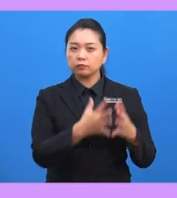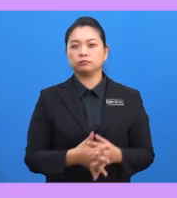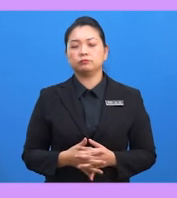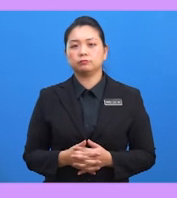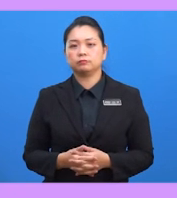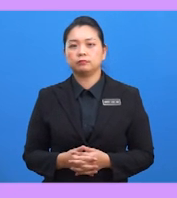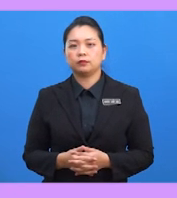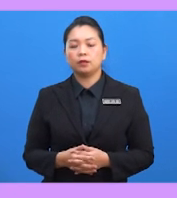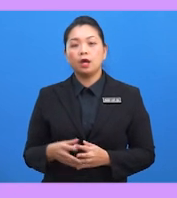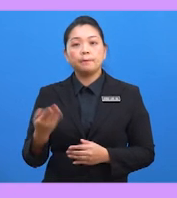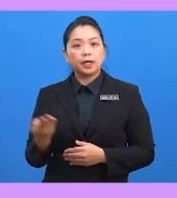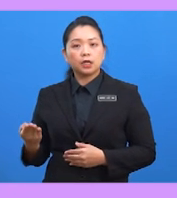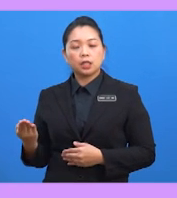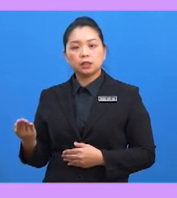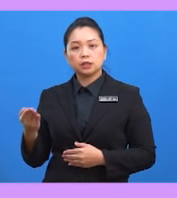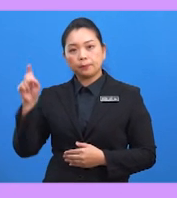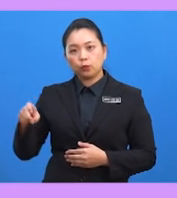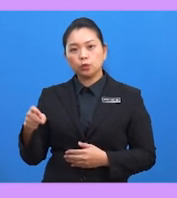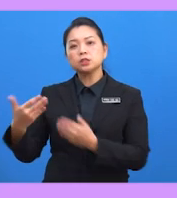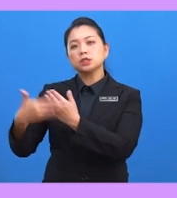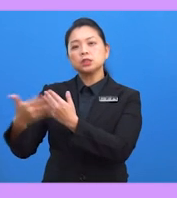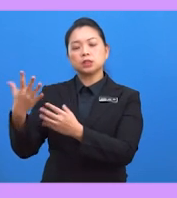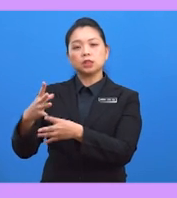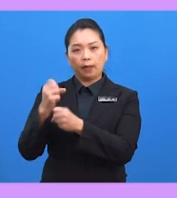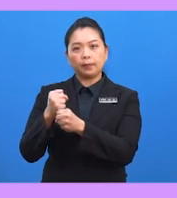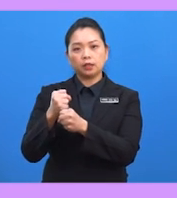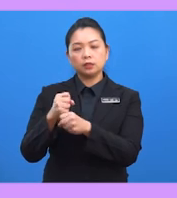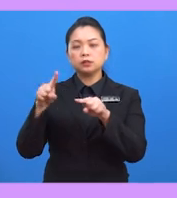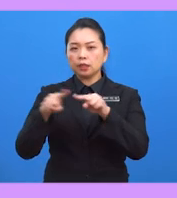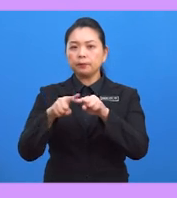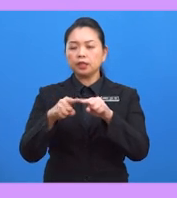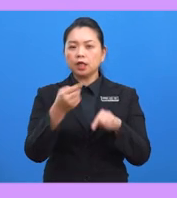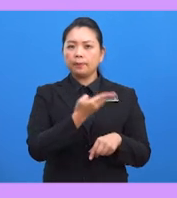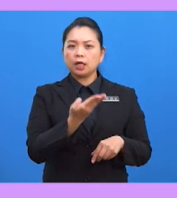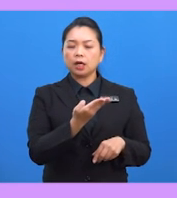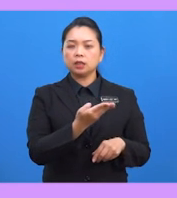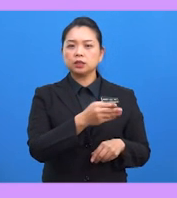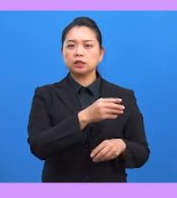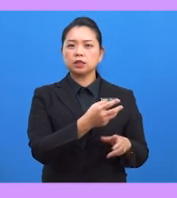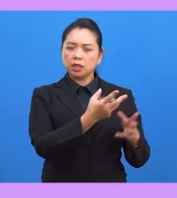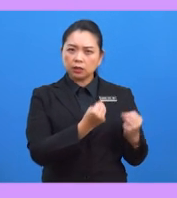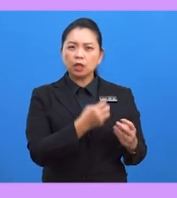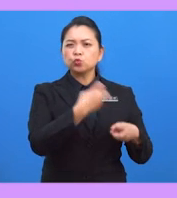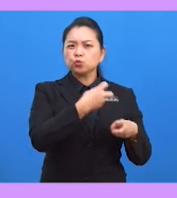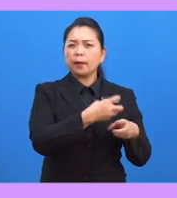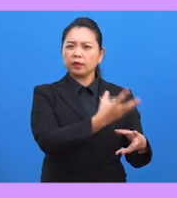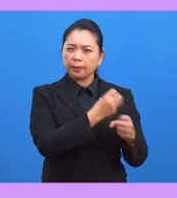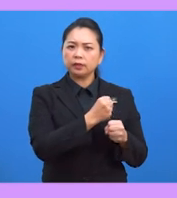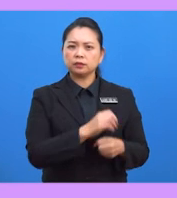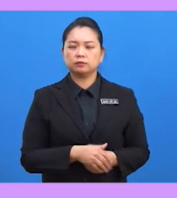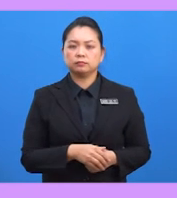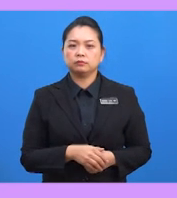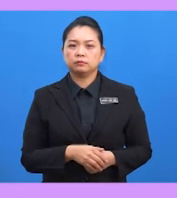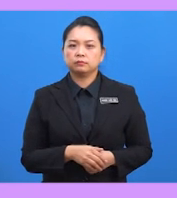keperluan mudah dipenuhi, manakala barang kehendak sukar dipenuhi oleh individu disebabkan